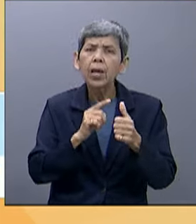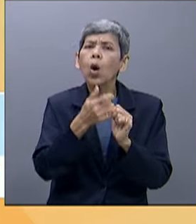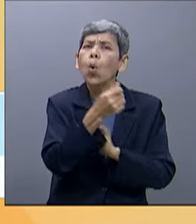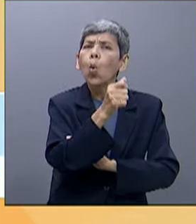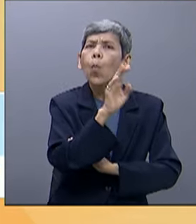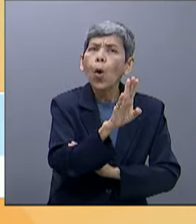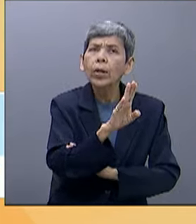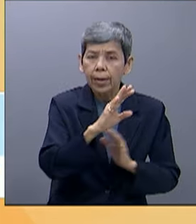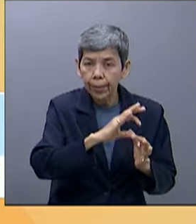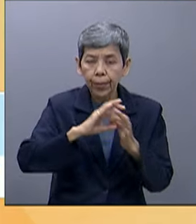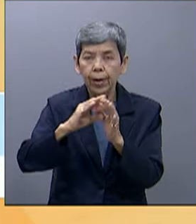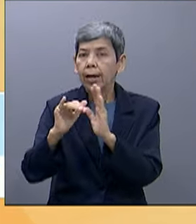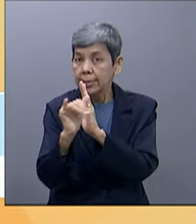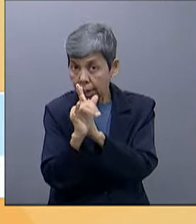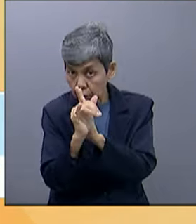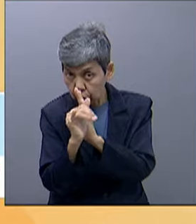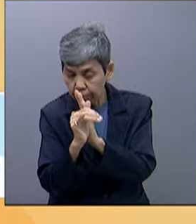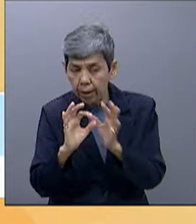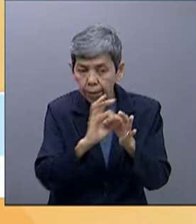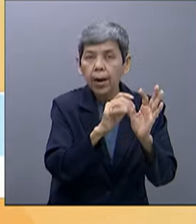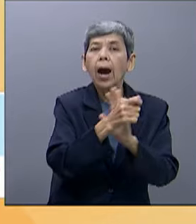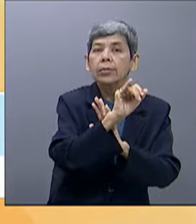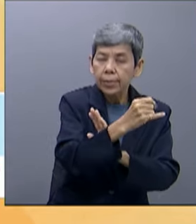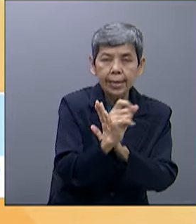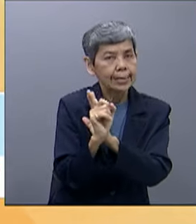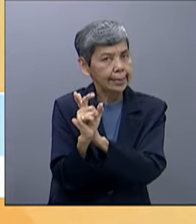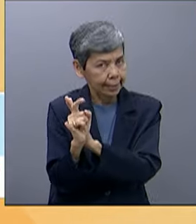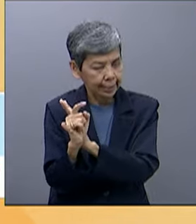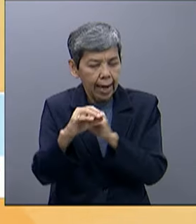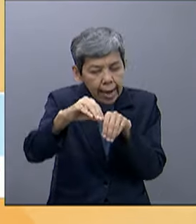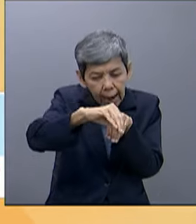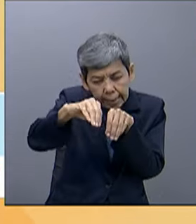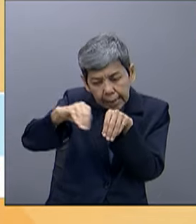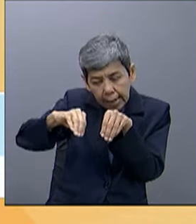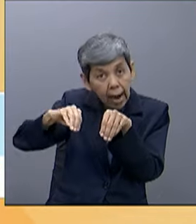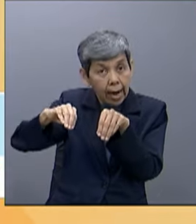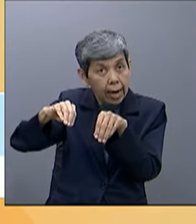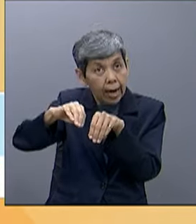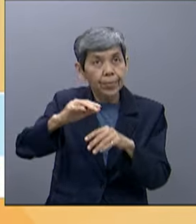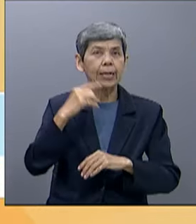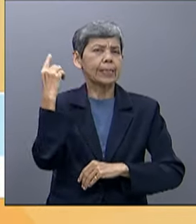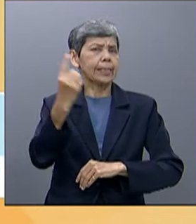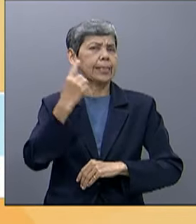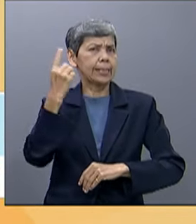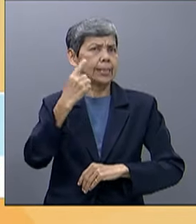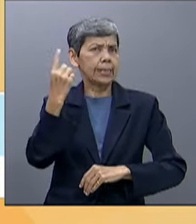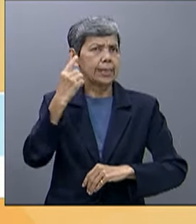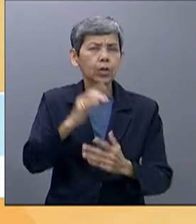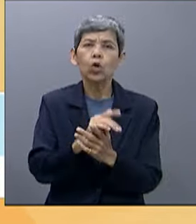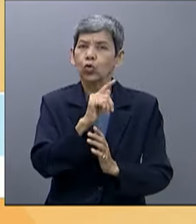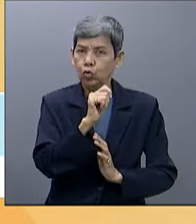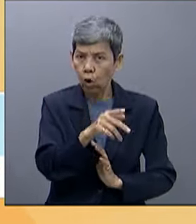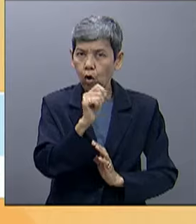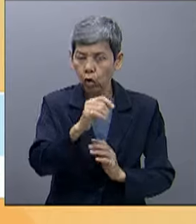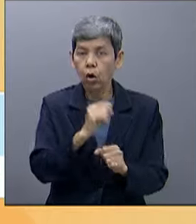ธานีเชื่อมยโสธรเชื่อมอำนาจเจริญศรีสะเกษแล้วก็จังหวัดใกล้เคียงของเรานะคะQR code ของเราจะอยู่ที่ทรท.เ